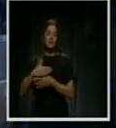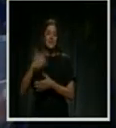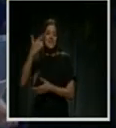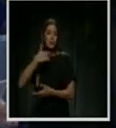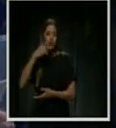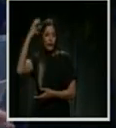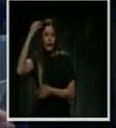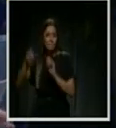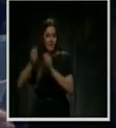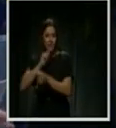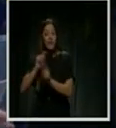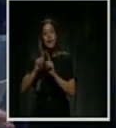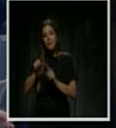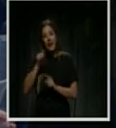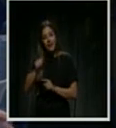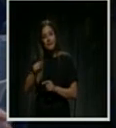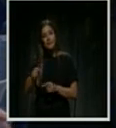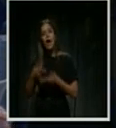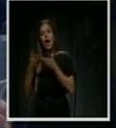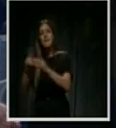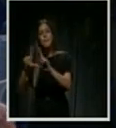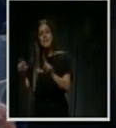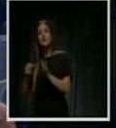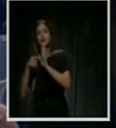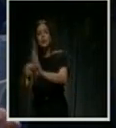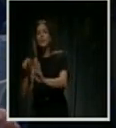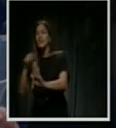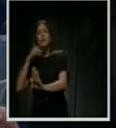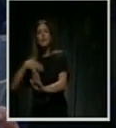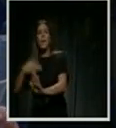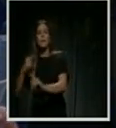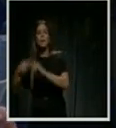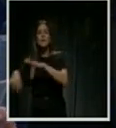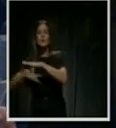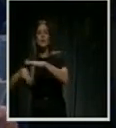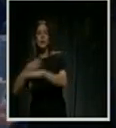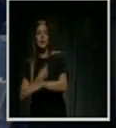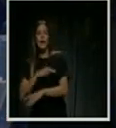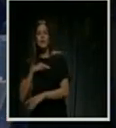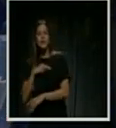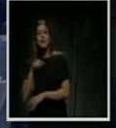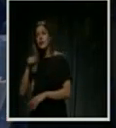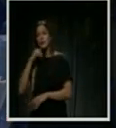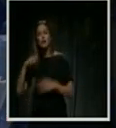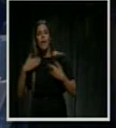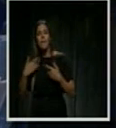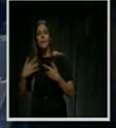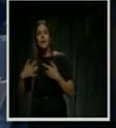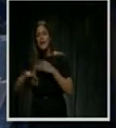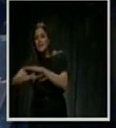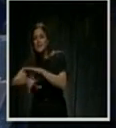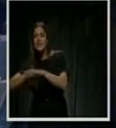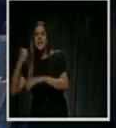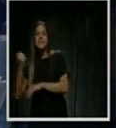gvern, tibgħat messaġġ ċar. M'intix kuntent. Grazie Dr. Grek, m'intix kuntent illi s-saħħa tiegħek qiegħda tinstara, m'intix